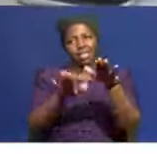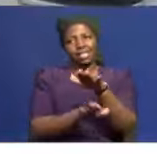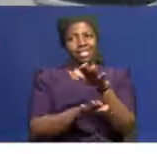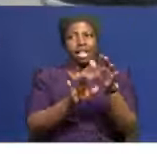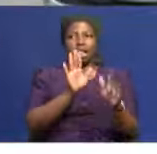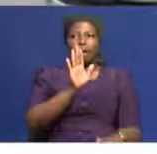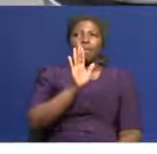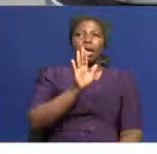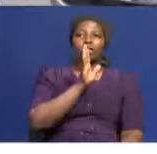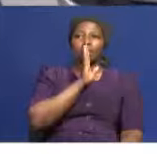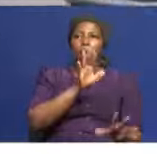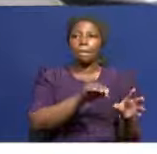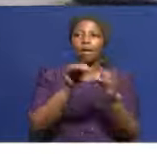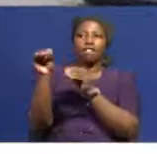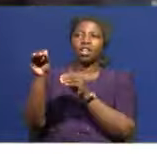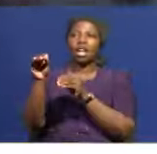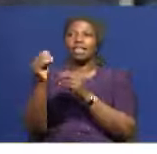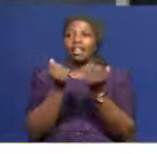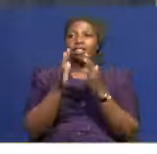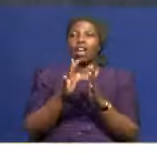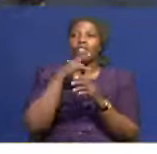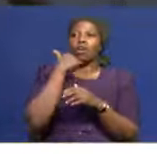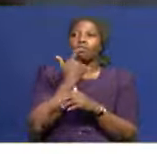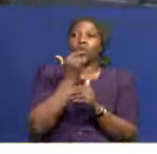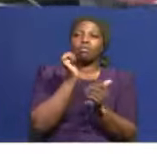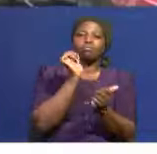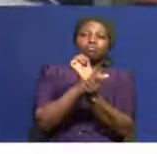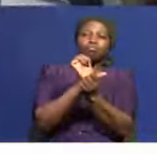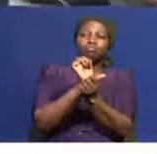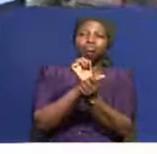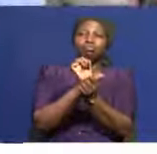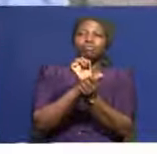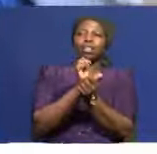waliokuwa kizuiliwa hata hivyo waliachiliwa huru,